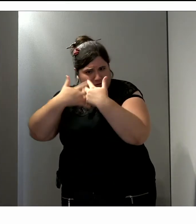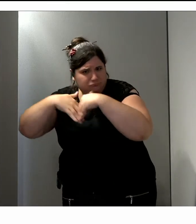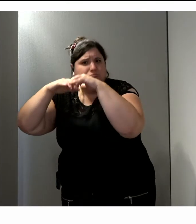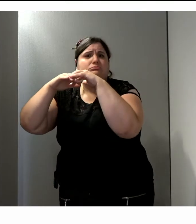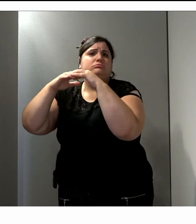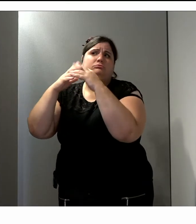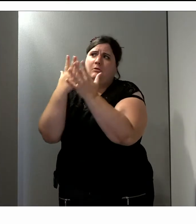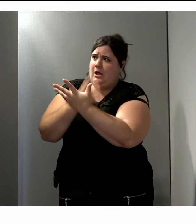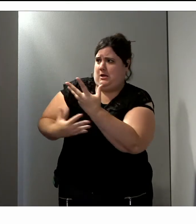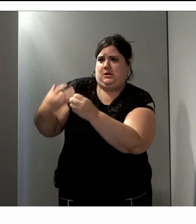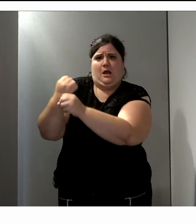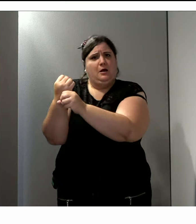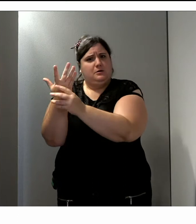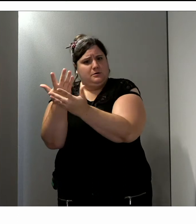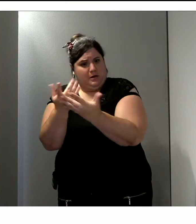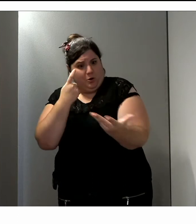les